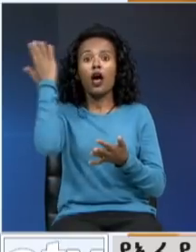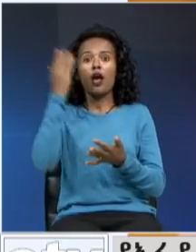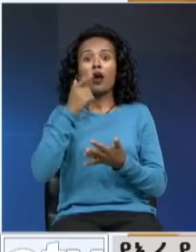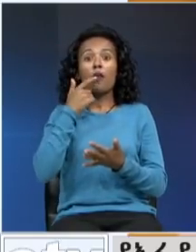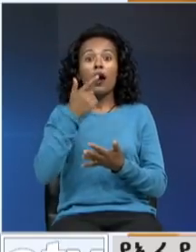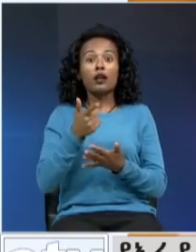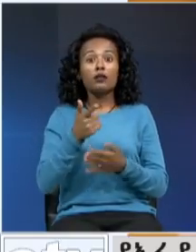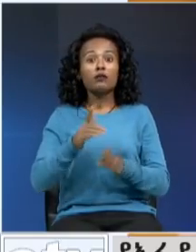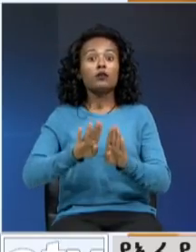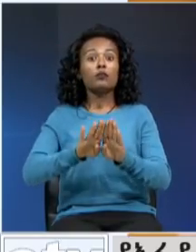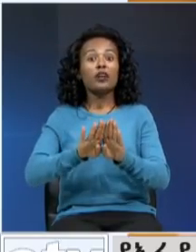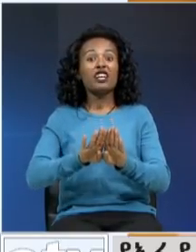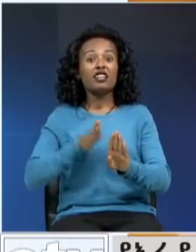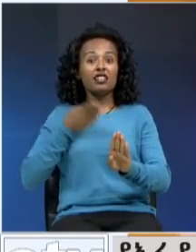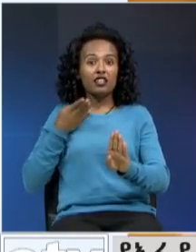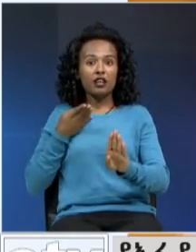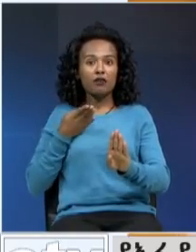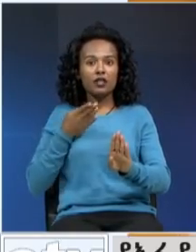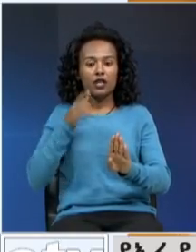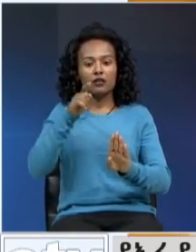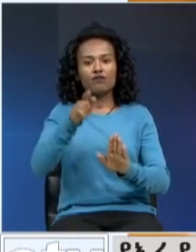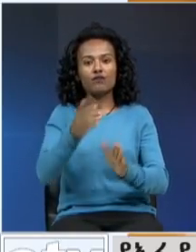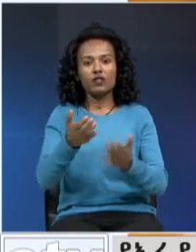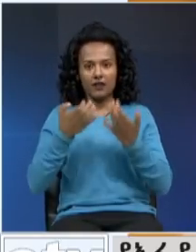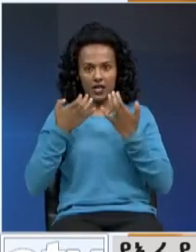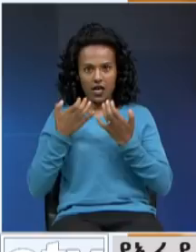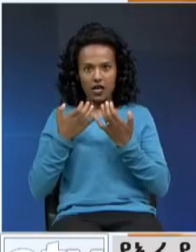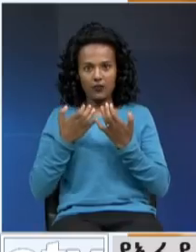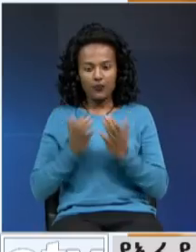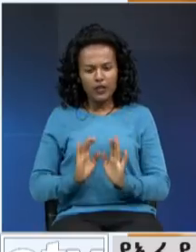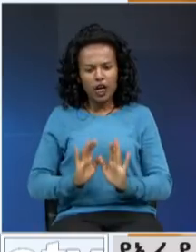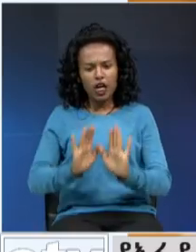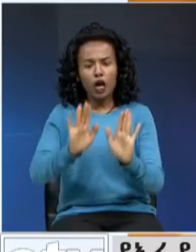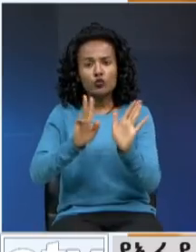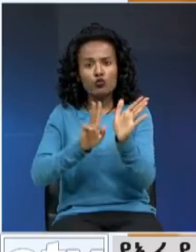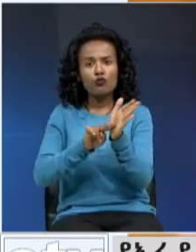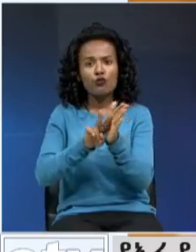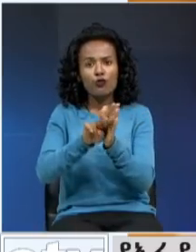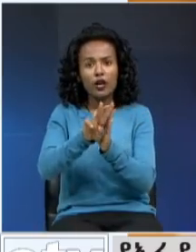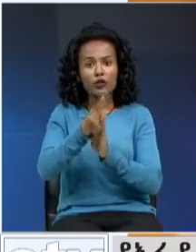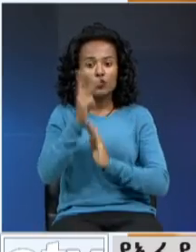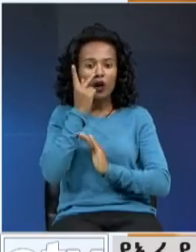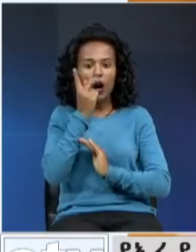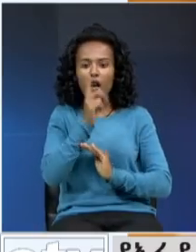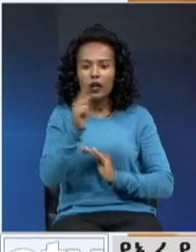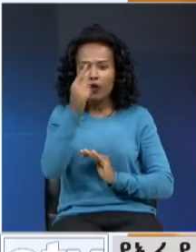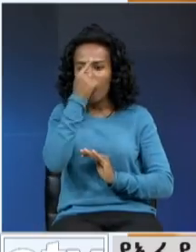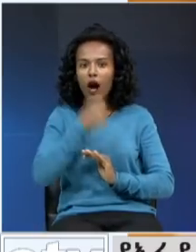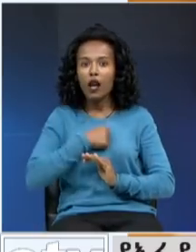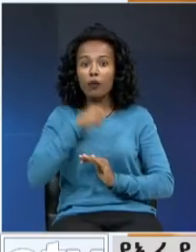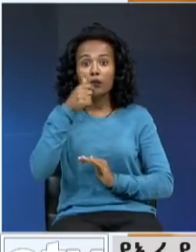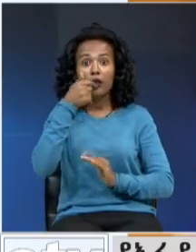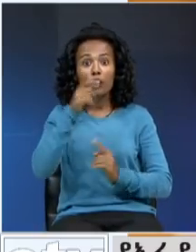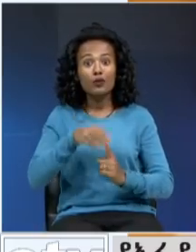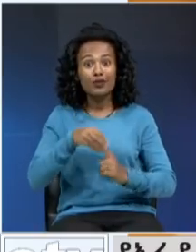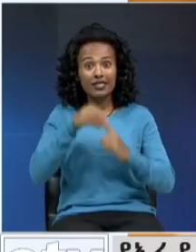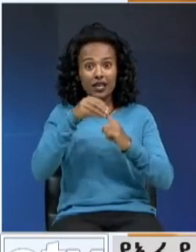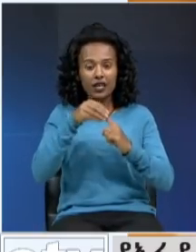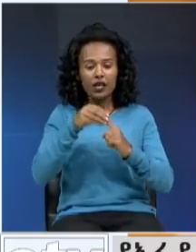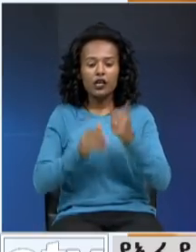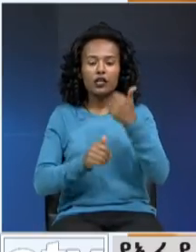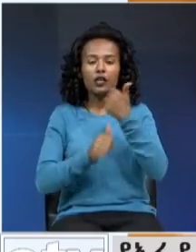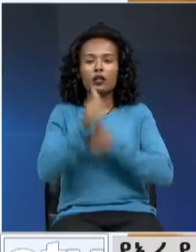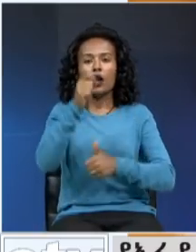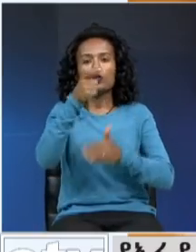ለማለት በር እንድንከፍትለት ይጋብዘናል። ራሱን ቫይረሱን ካላየሁ አላምንም ካልሆነ በስተቀር